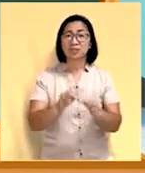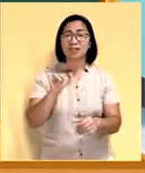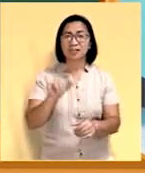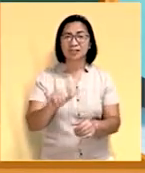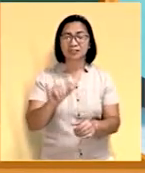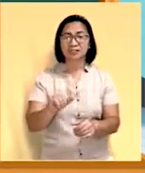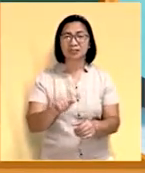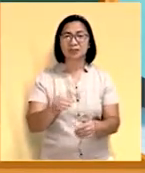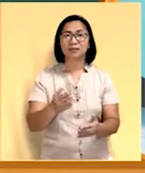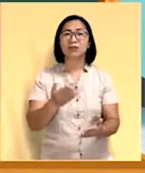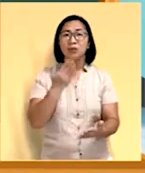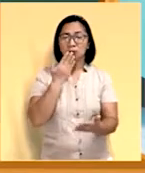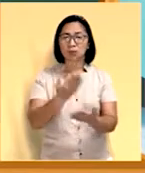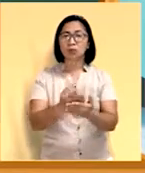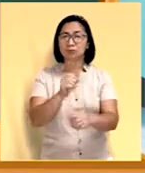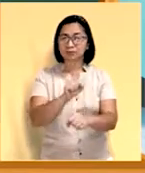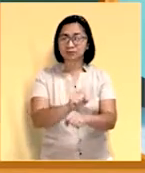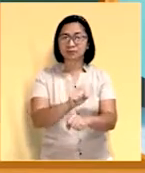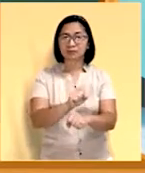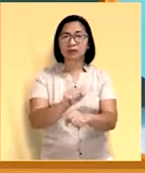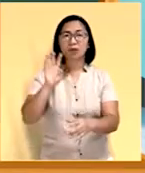Kung oo, good job!